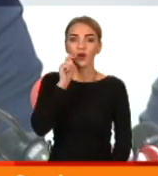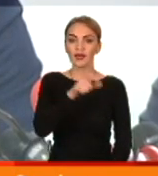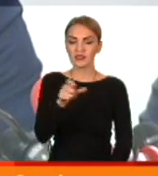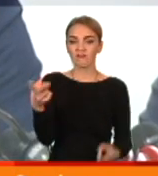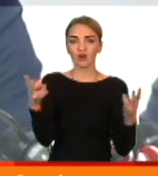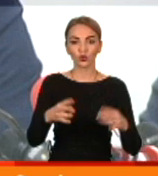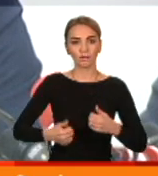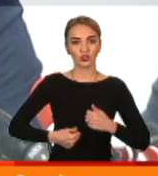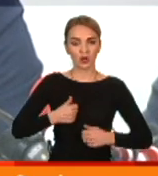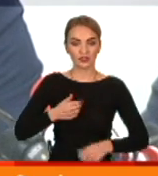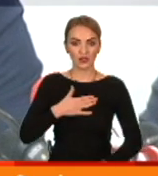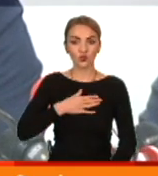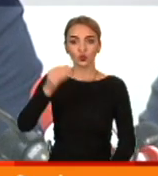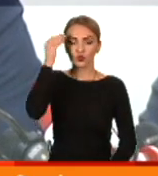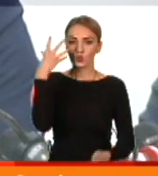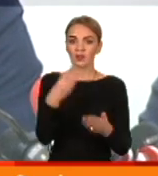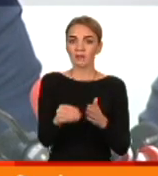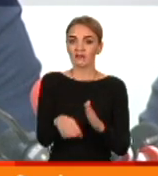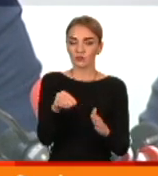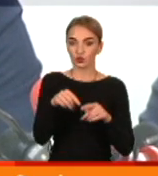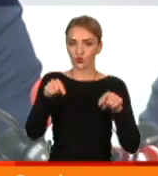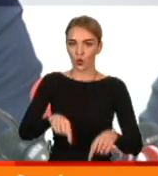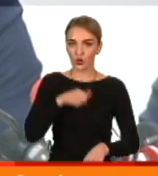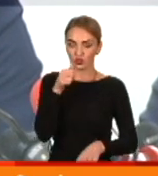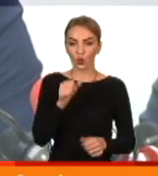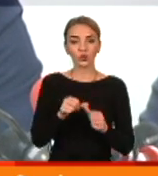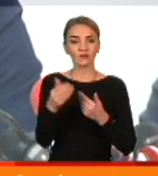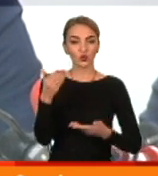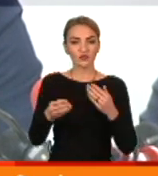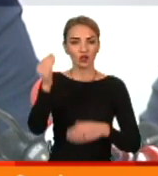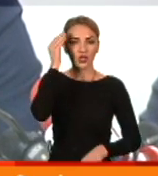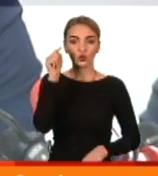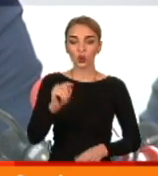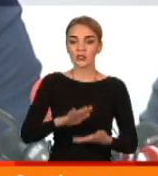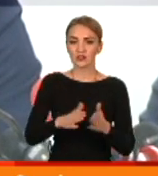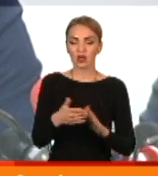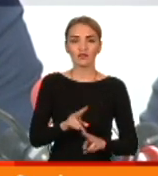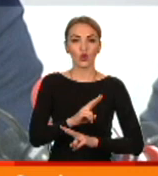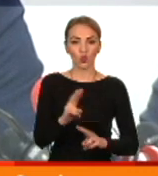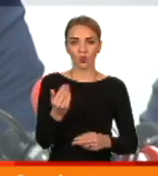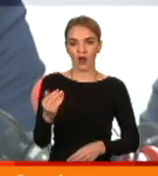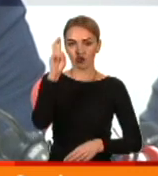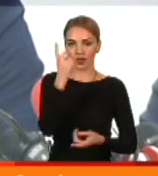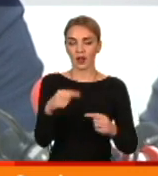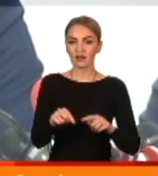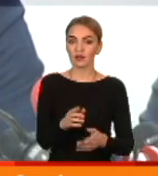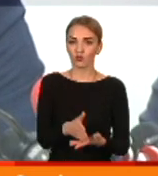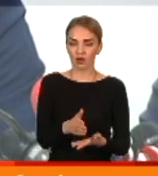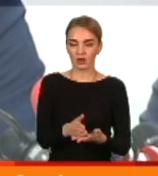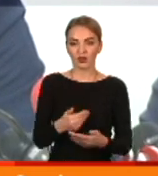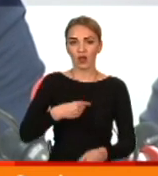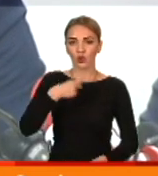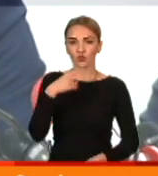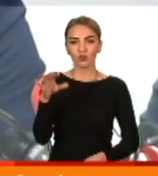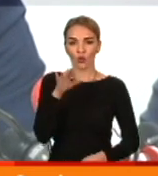Українцям варто пишатися, на нашу думку, своїми виборами цьогоріч. Особливо, якщо зважати на той стан, в якому зараз ваша країна перебуває. Я кажу